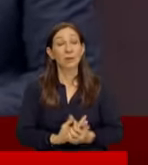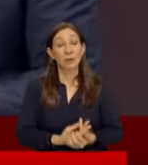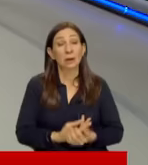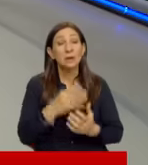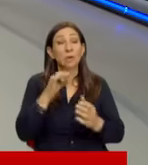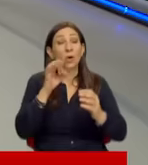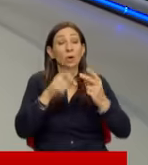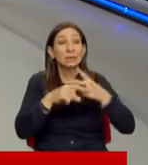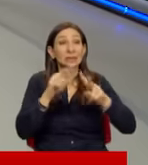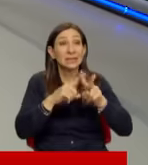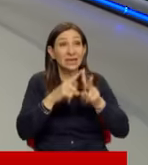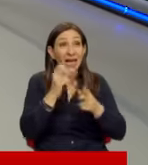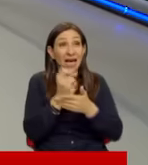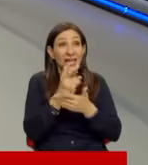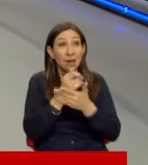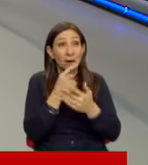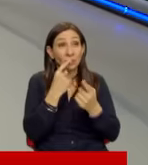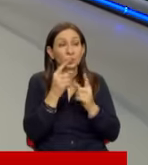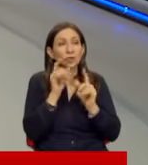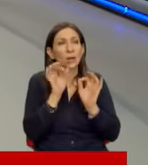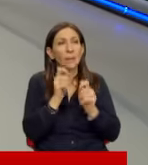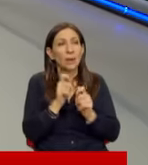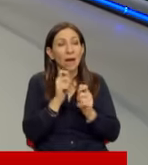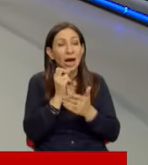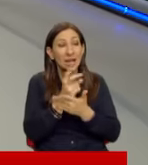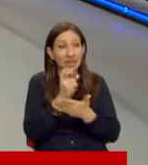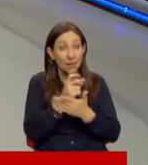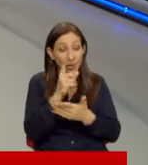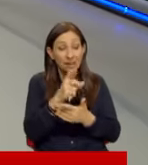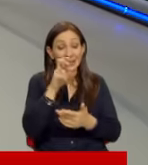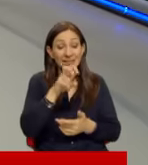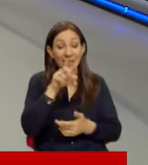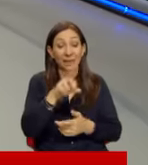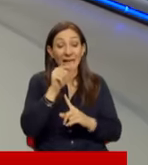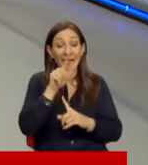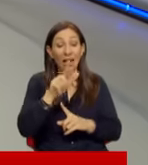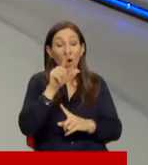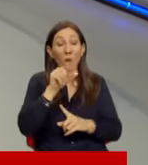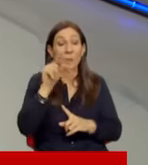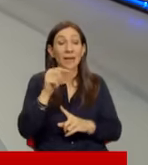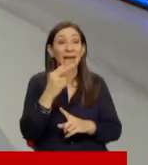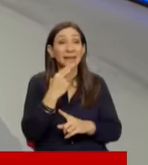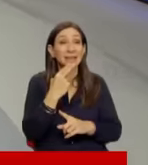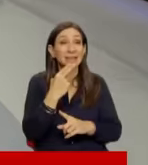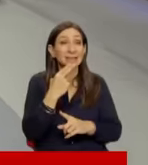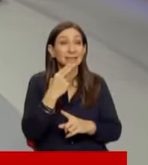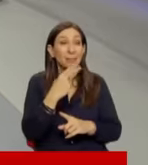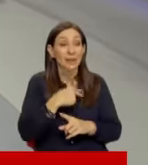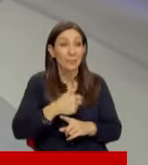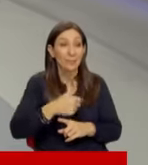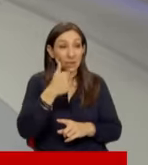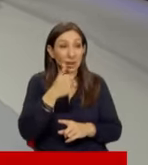Ozan Adıyaman'ı konuşalım. Ya da şöyle yapalım. Adıyaman'ı 81 ilde 11 kadın belediye